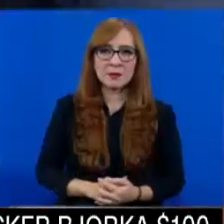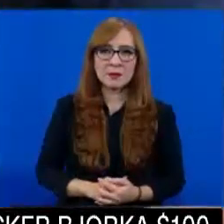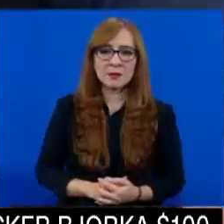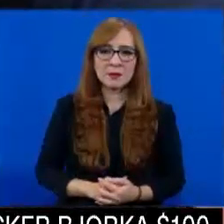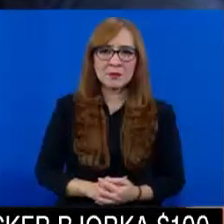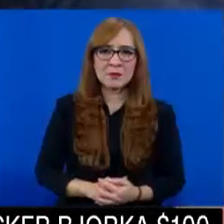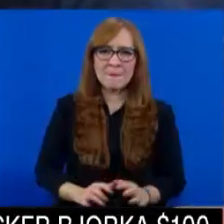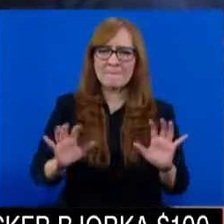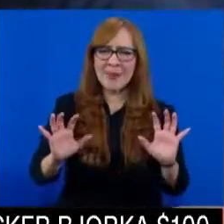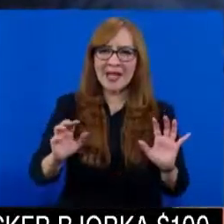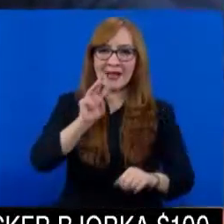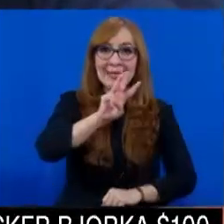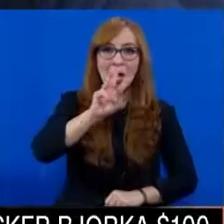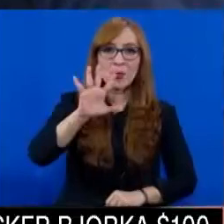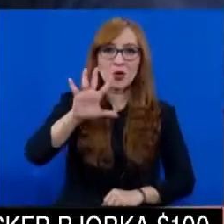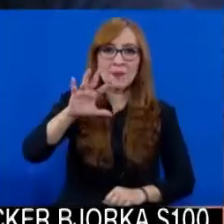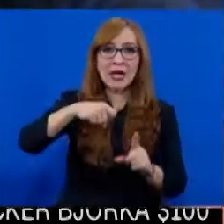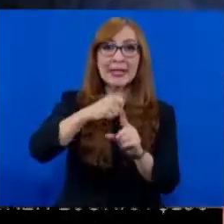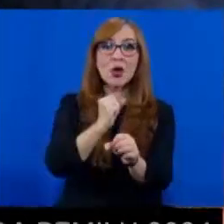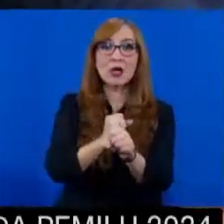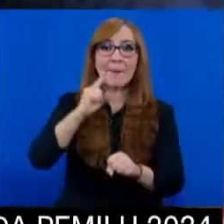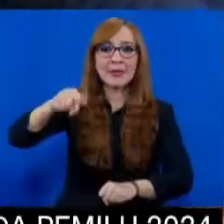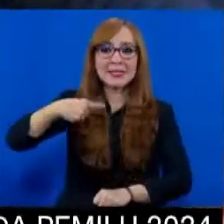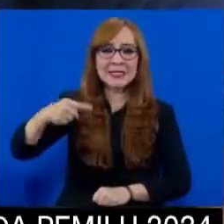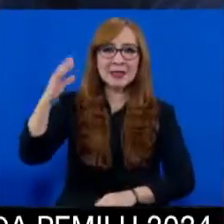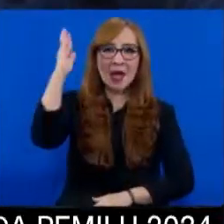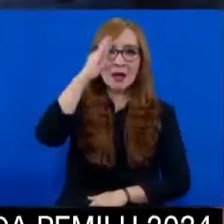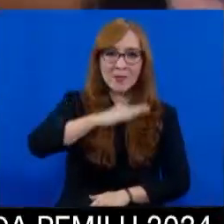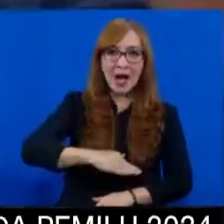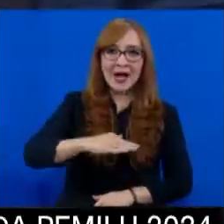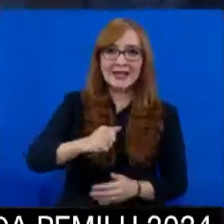Buset. 35 kilo. Tiap hari? Ya. Daging doang.